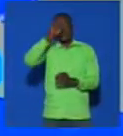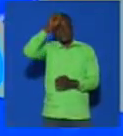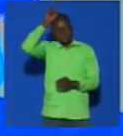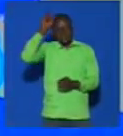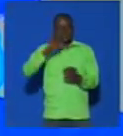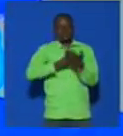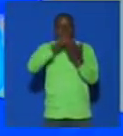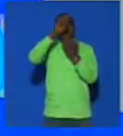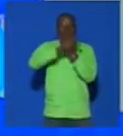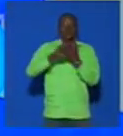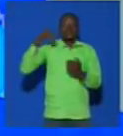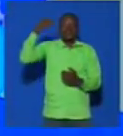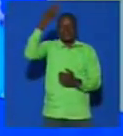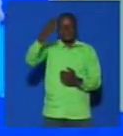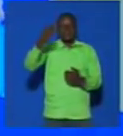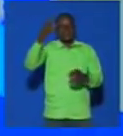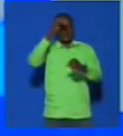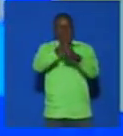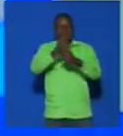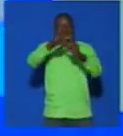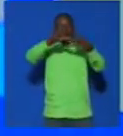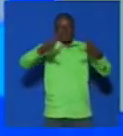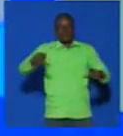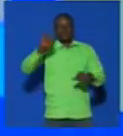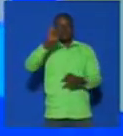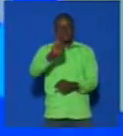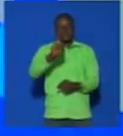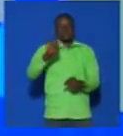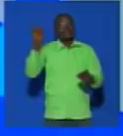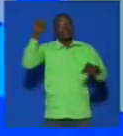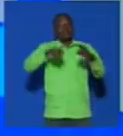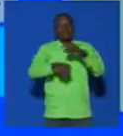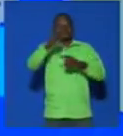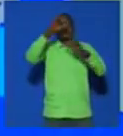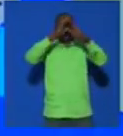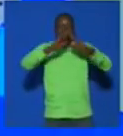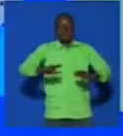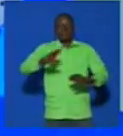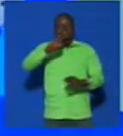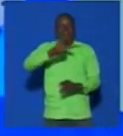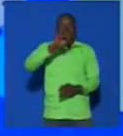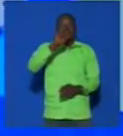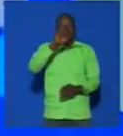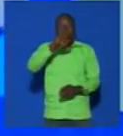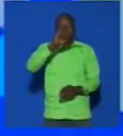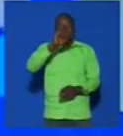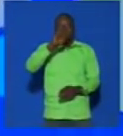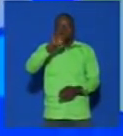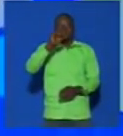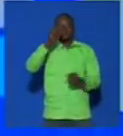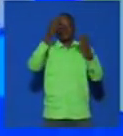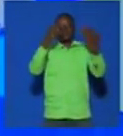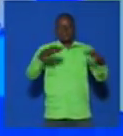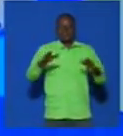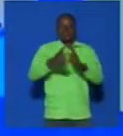prochain les étalons logé dans le groupe qui affronte au stade du 4-août les mourabitine de la mauritanie déjà